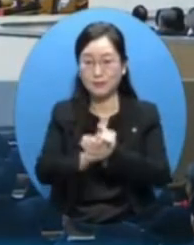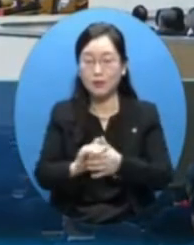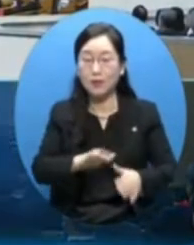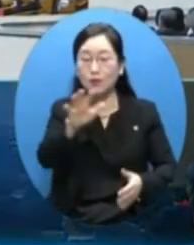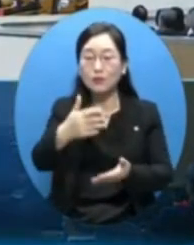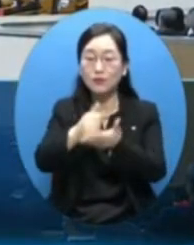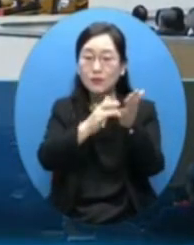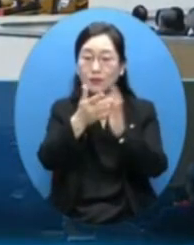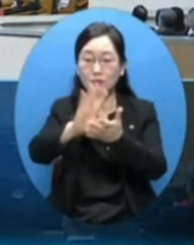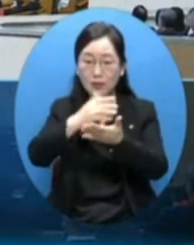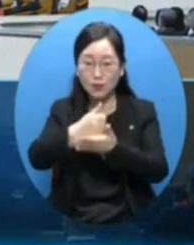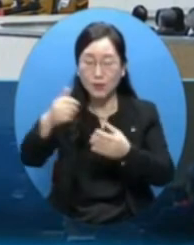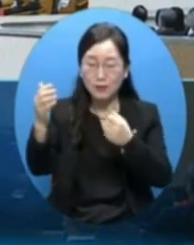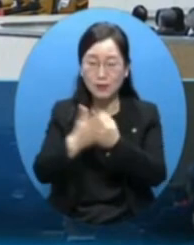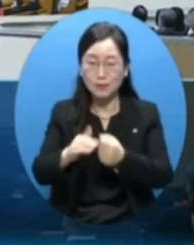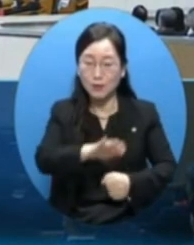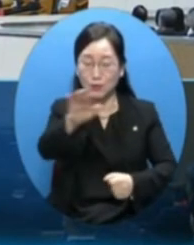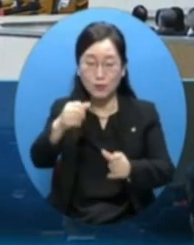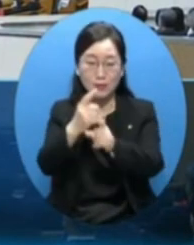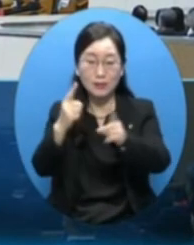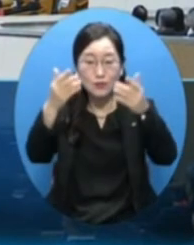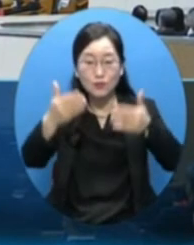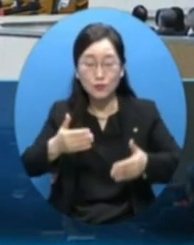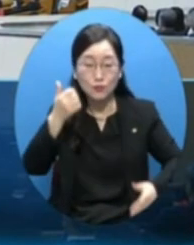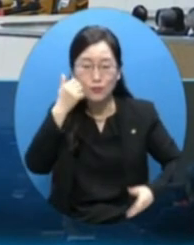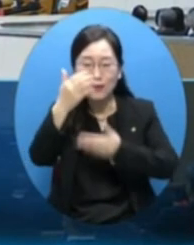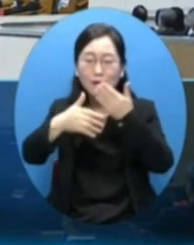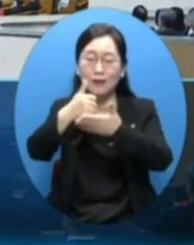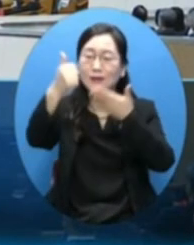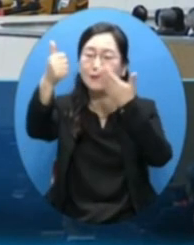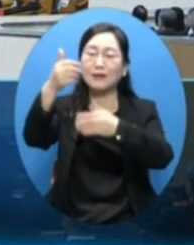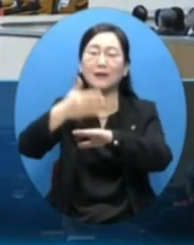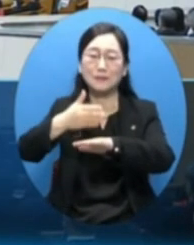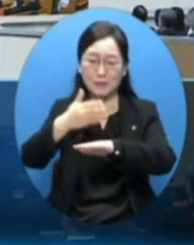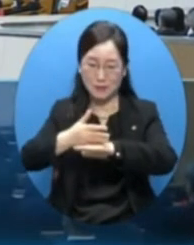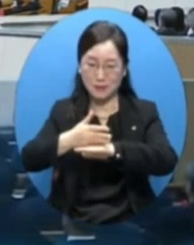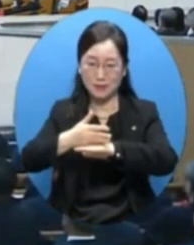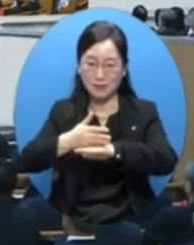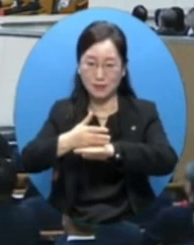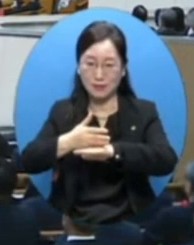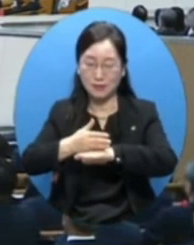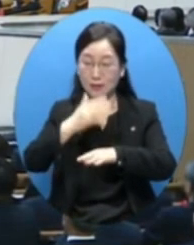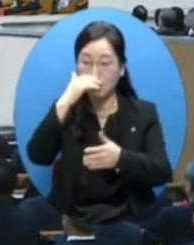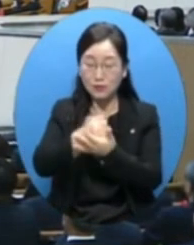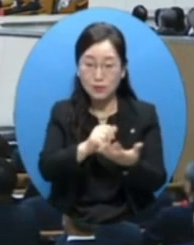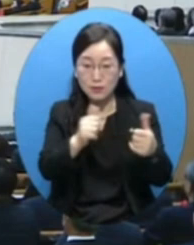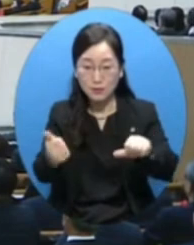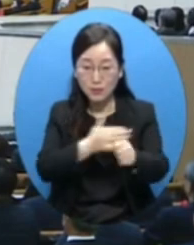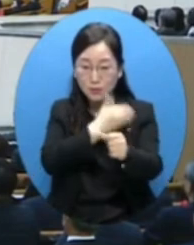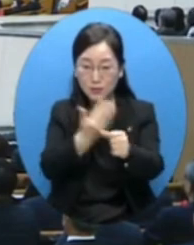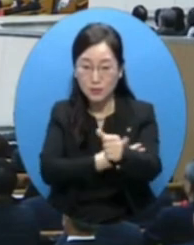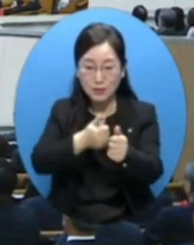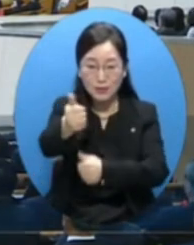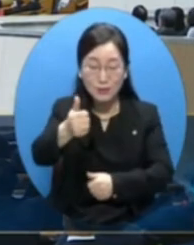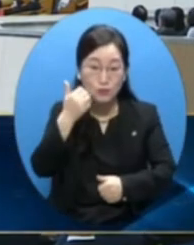주 예수 그리스도로 말미암아 우리에게 승리를 주시는 하나님께 감사하노니 죄와 사망의 것을 이기신